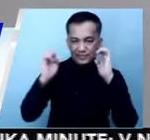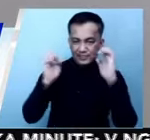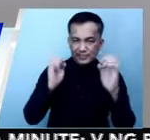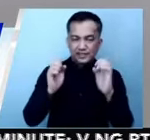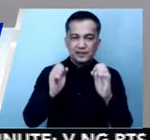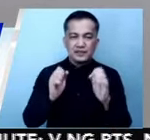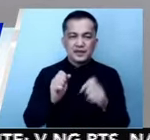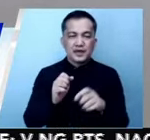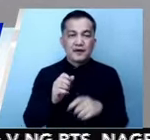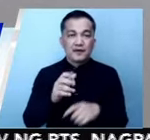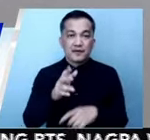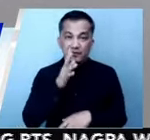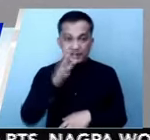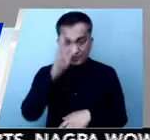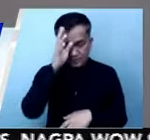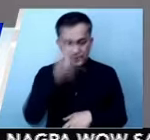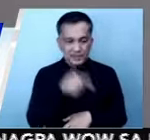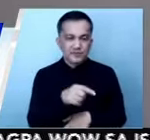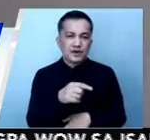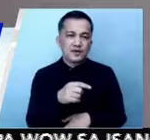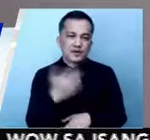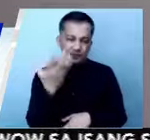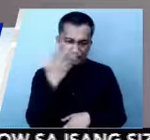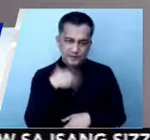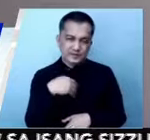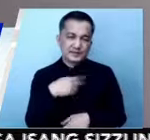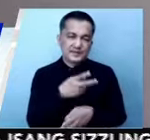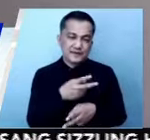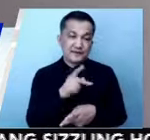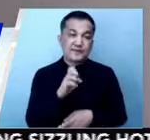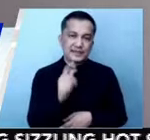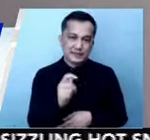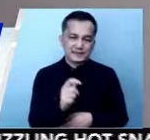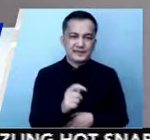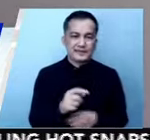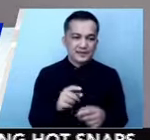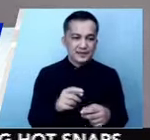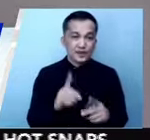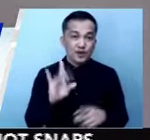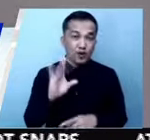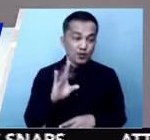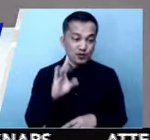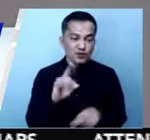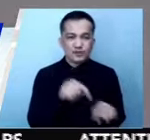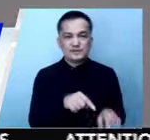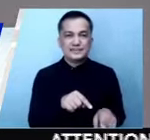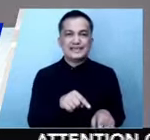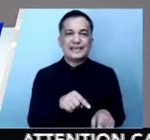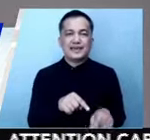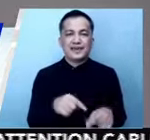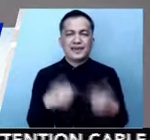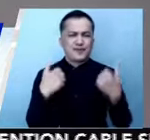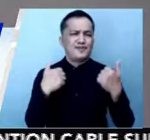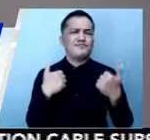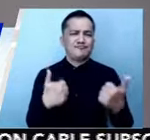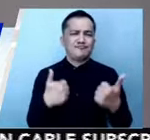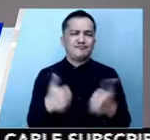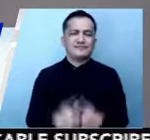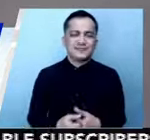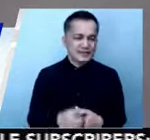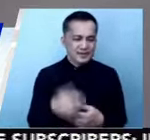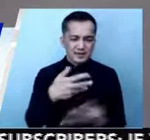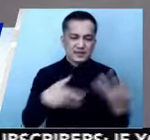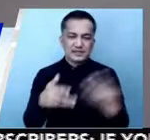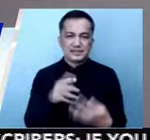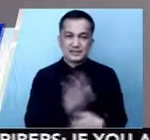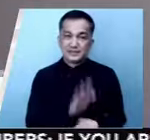mga adorable alaga. Kaya naman pati ang doggies, healthy rin. Bonding time na rin daw nila ito